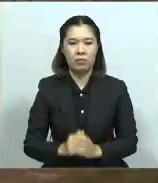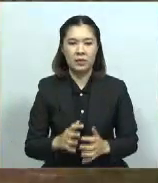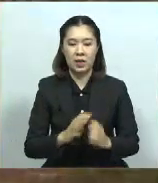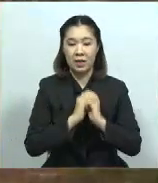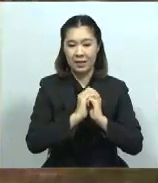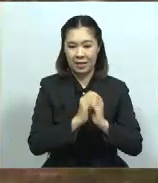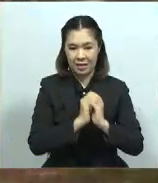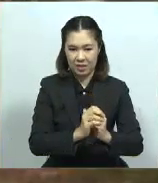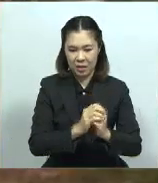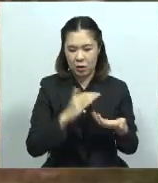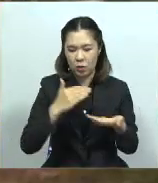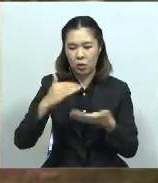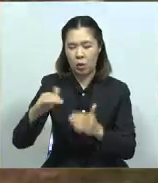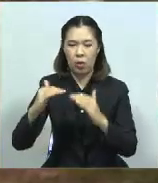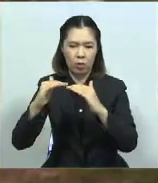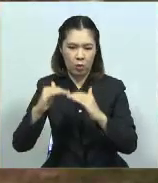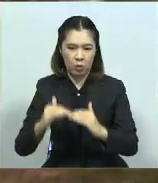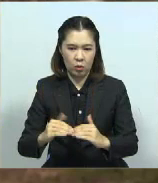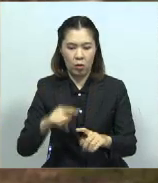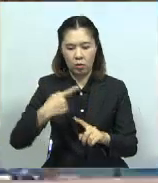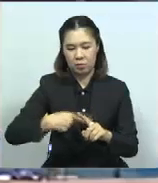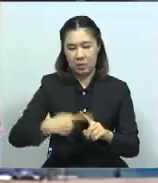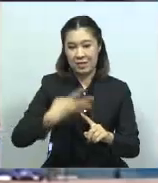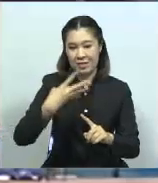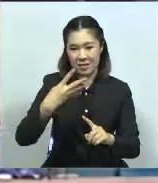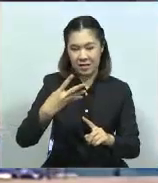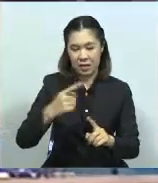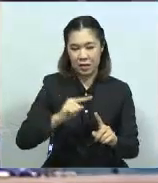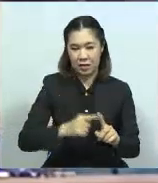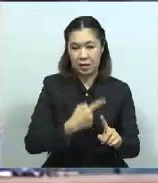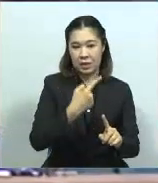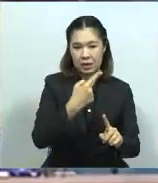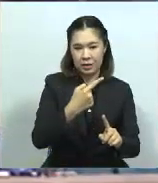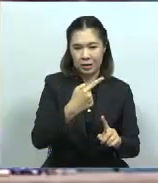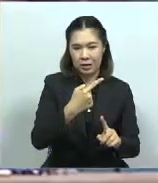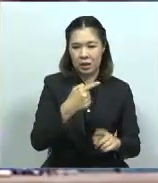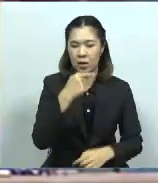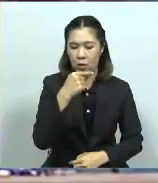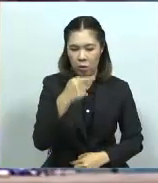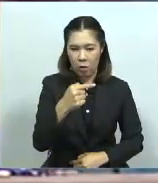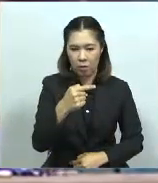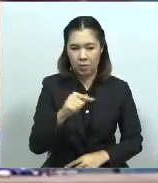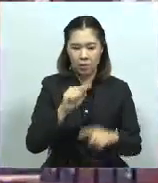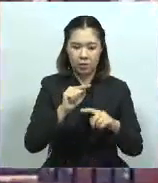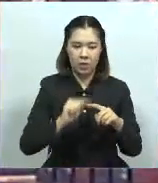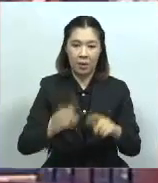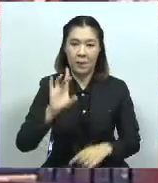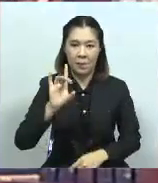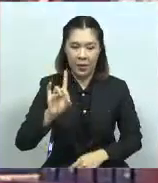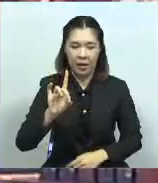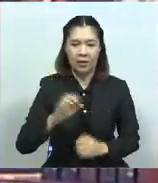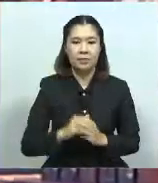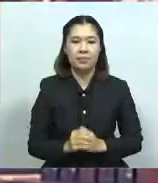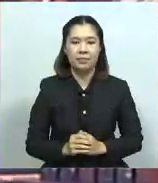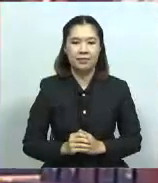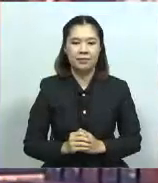นที่ส่งออกลดลงอย่างต่อเนื่องติดต่อกัน4เดือนนับตั้งแต่เดือนมกราคมที่ติดลบถึงร้อยละ8สรท.